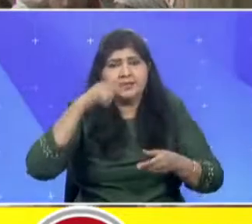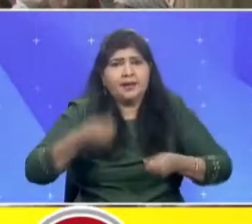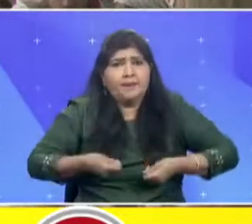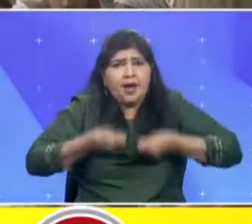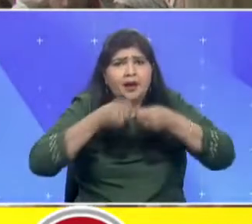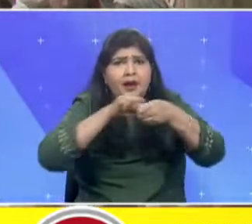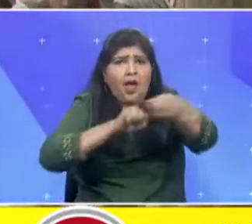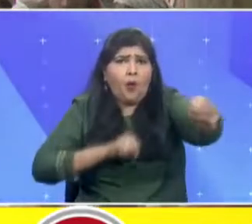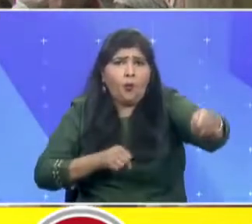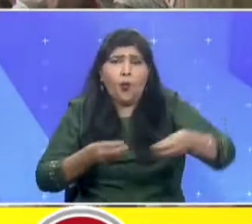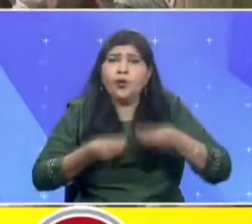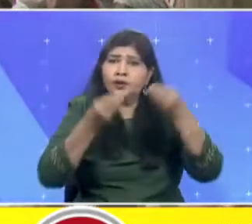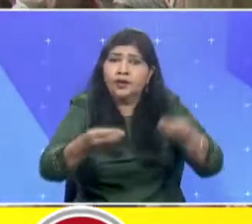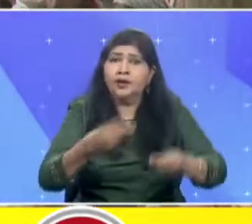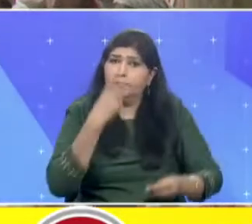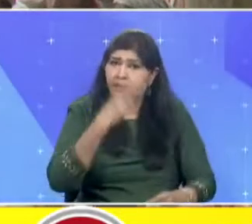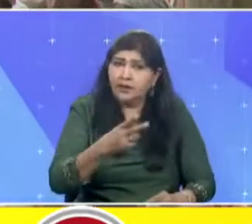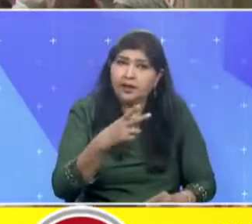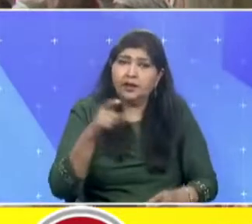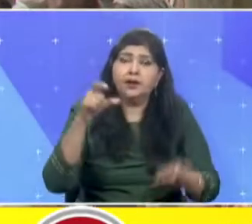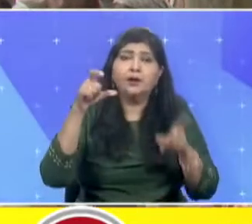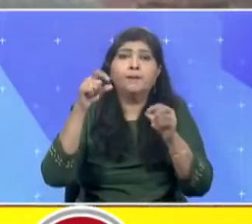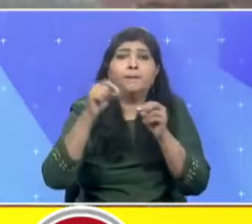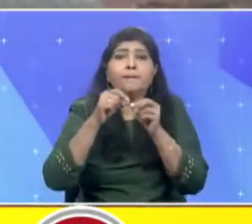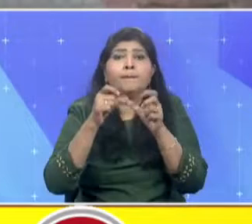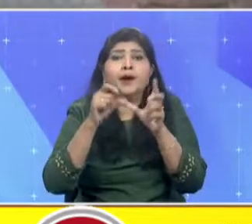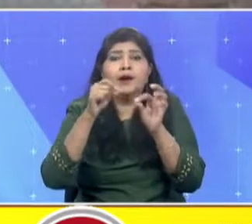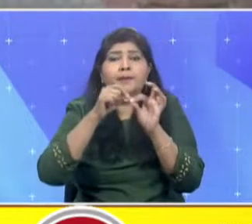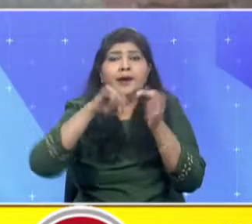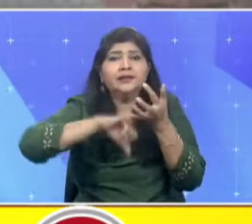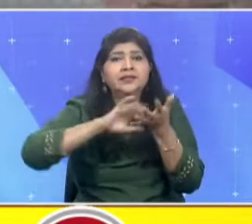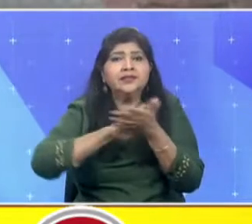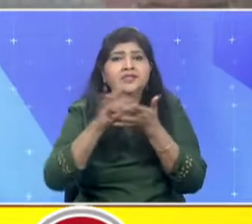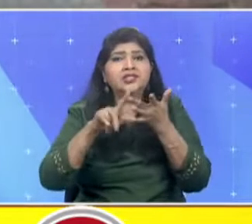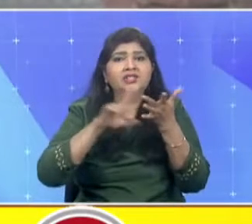आपने बाबा शिवानंद जी को जरूर देखा होगा।